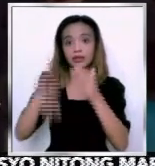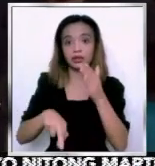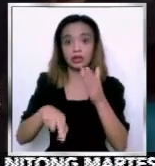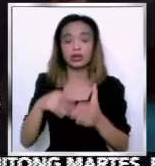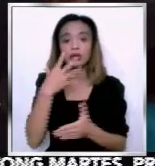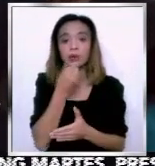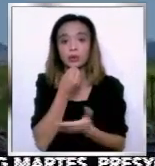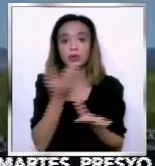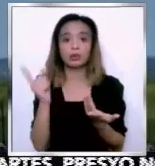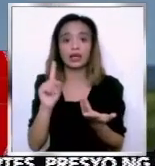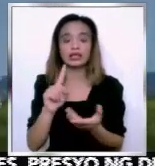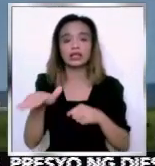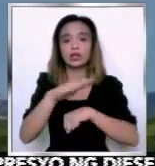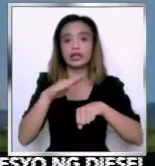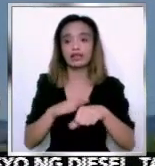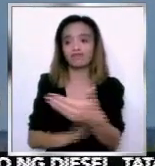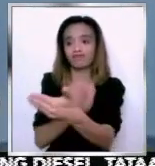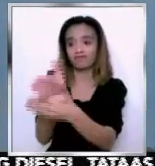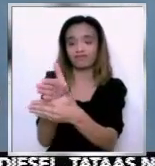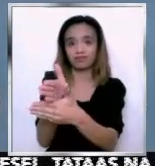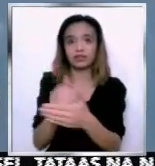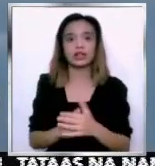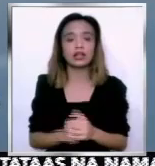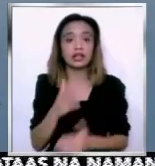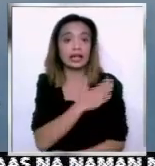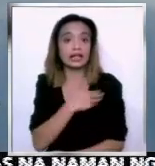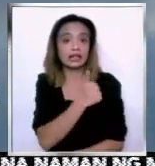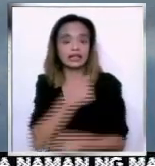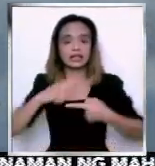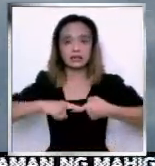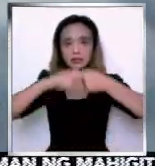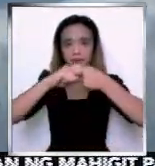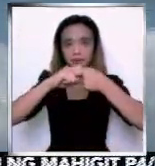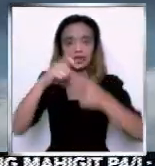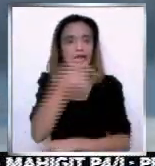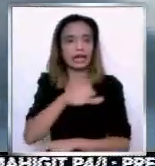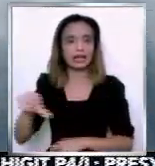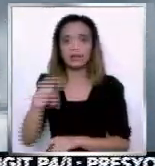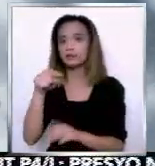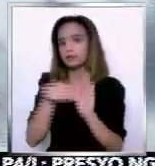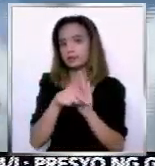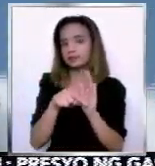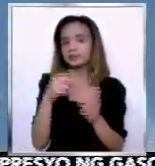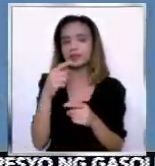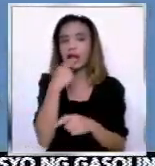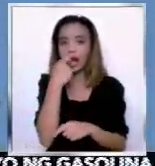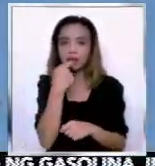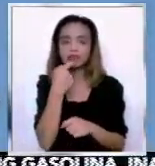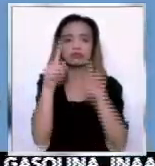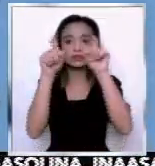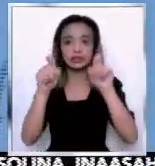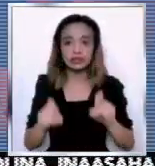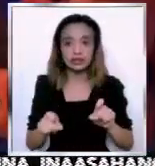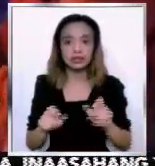crossing. Sususpindihin muna ng Canada ang random COVID testing sa lahat ng mga airport doon. Ipatutupad po yan ng